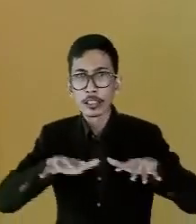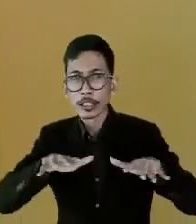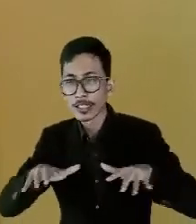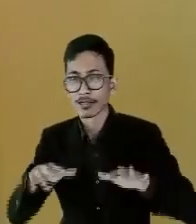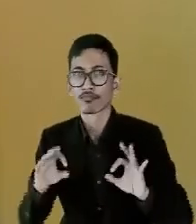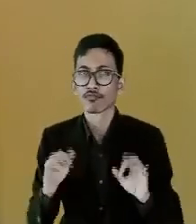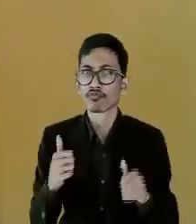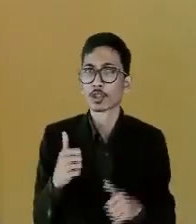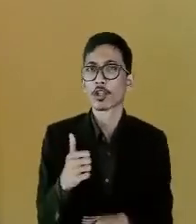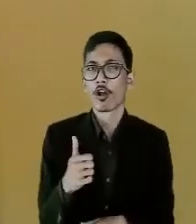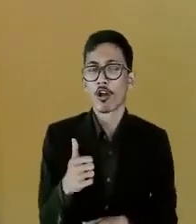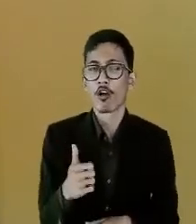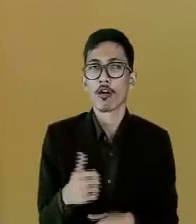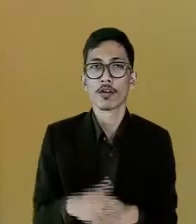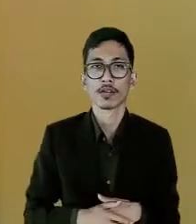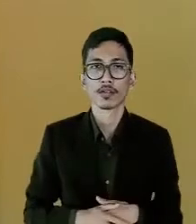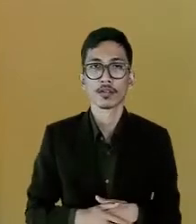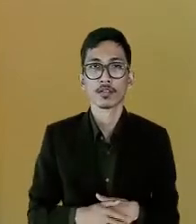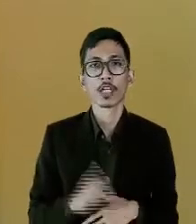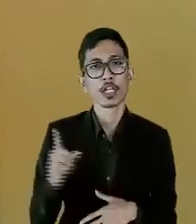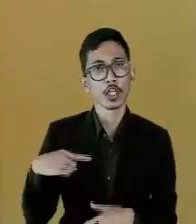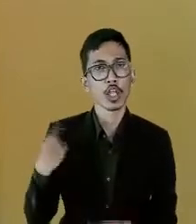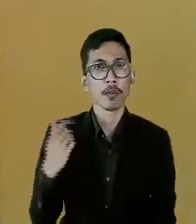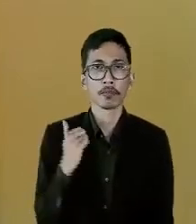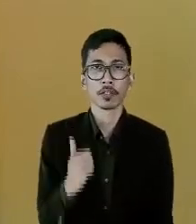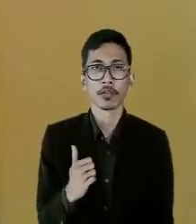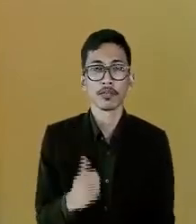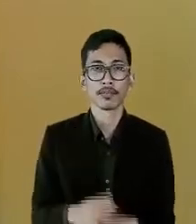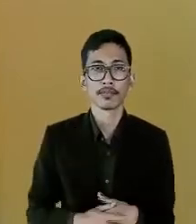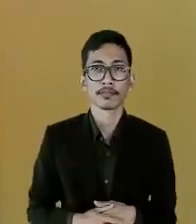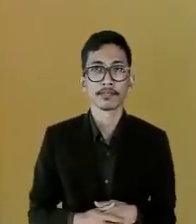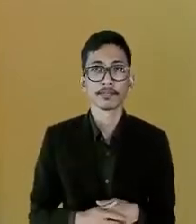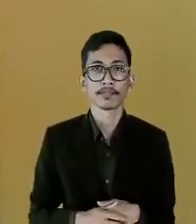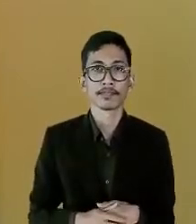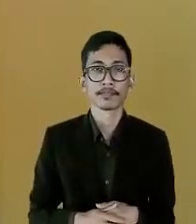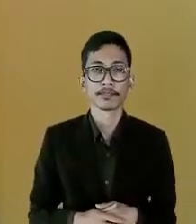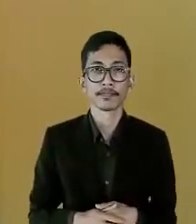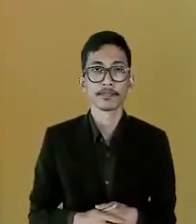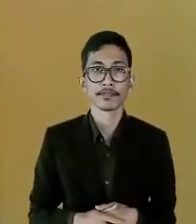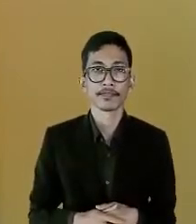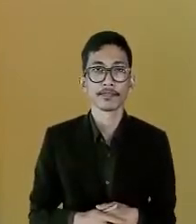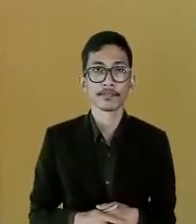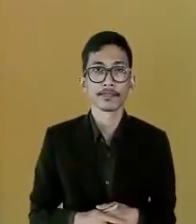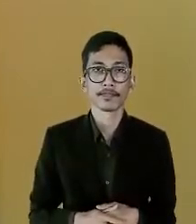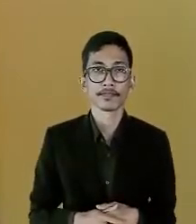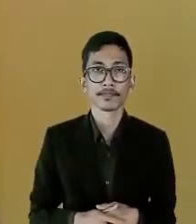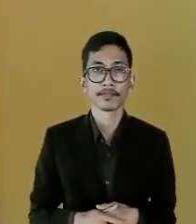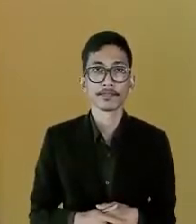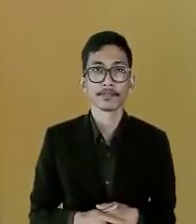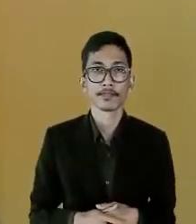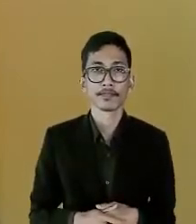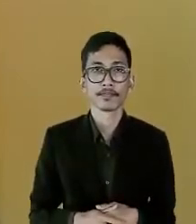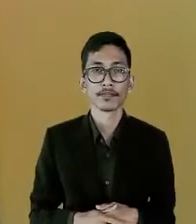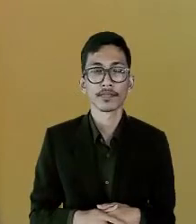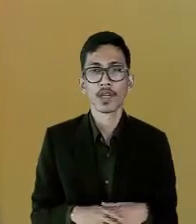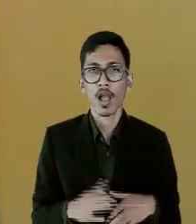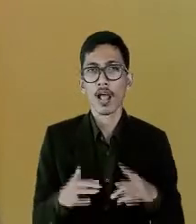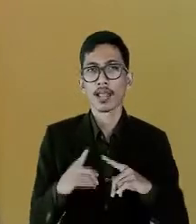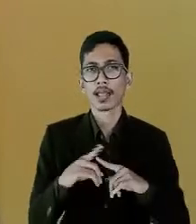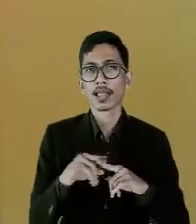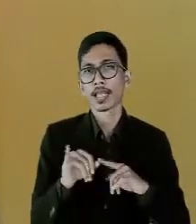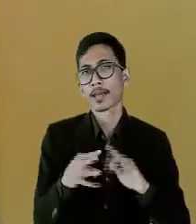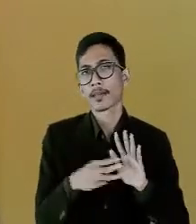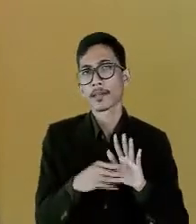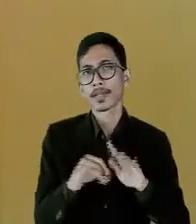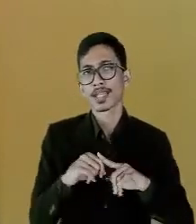yang dikatakan bahwa kita orang bisa. Ya. Sampai saat ini Kabupaten Mimika sudah berada